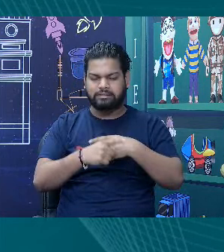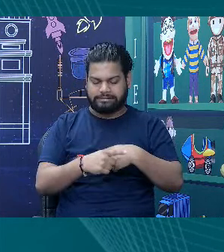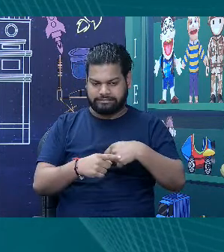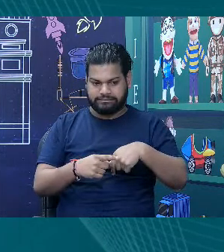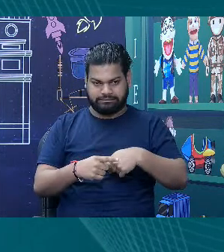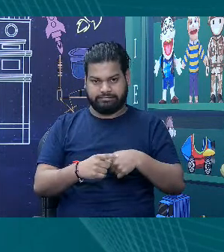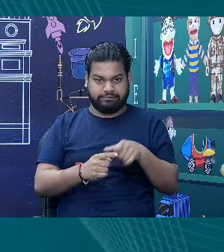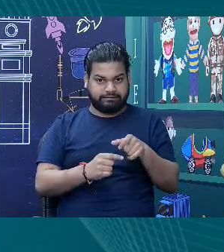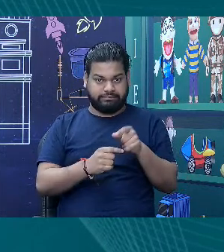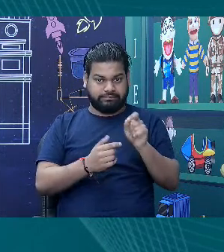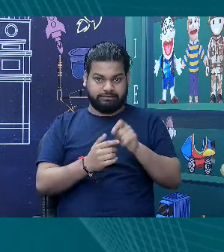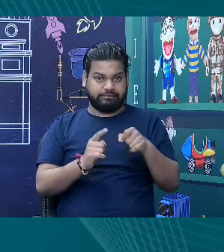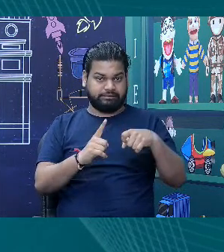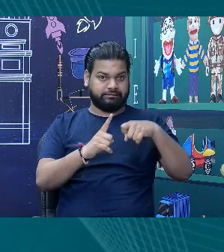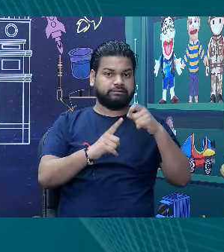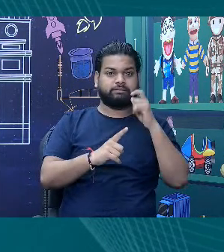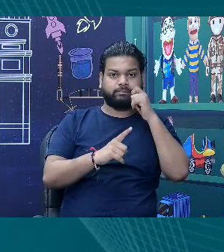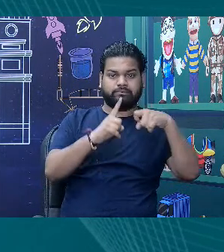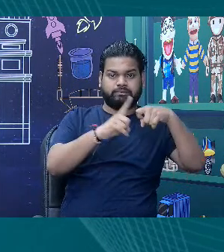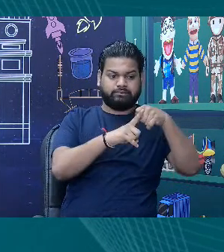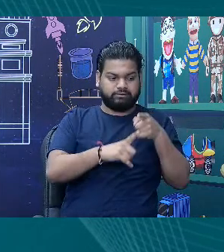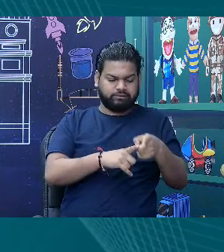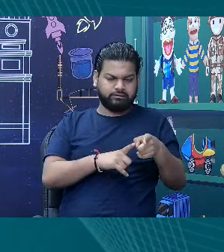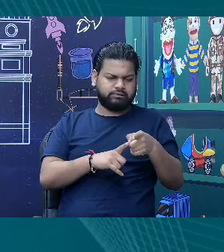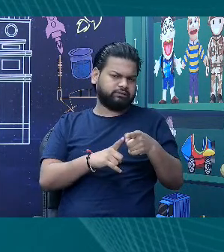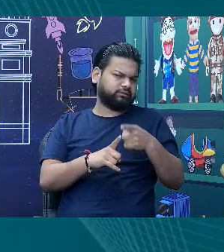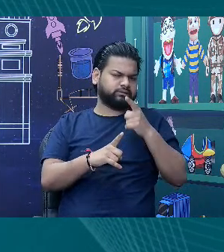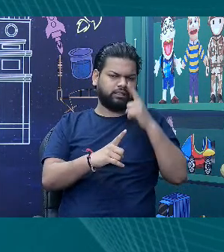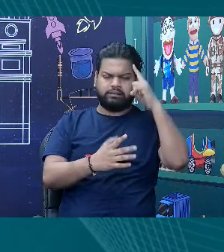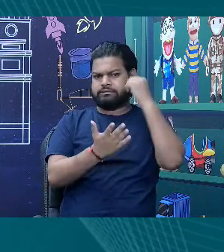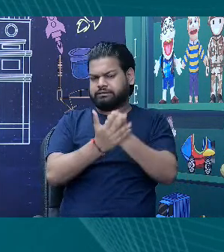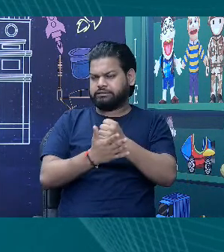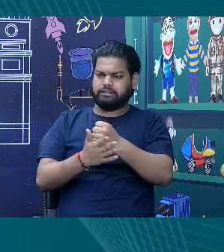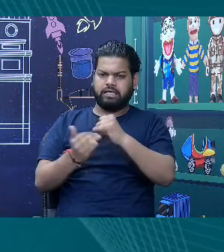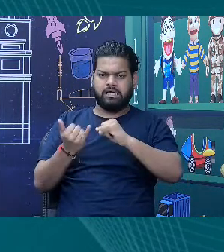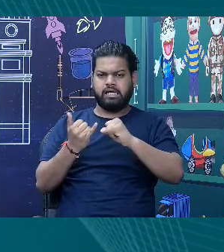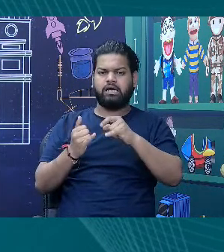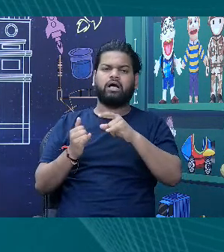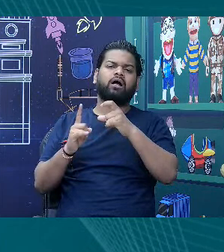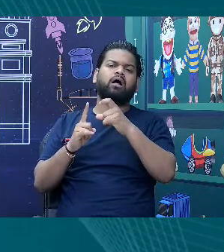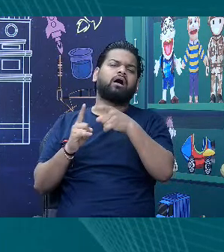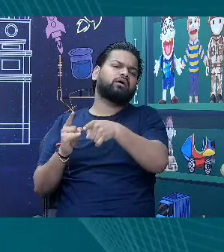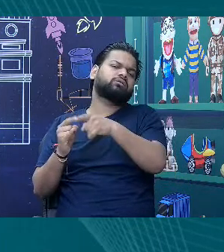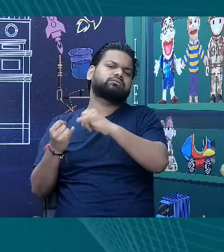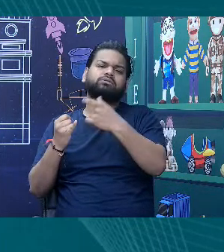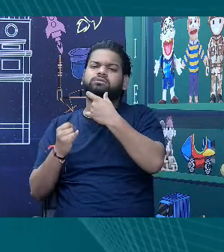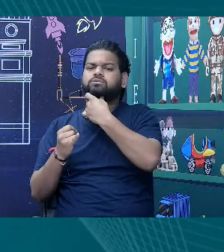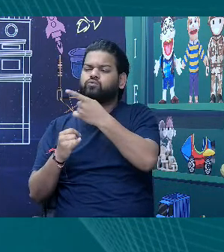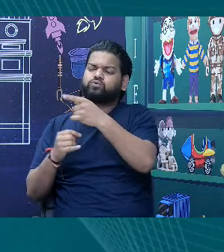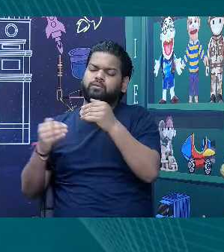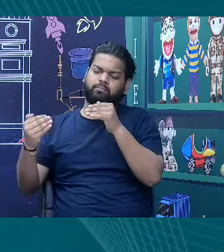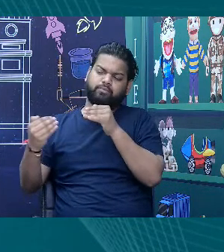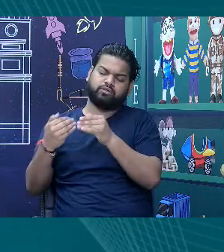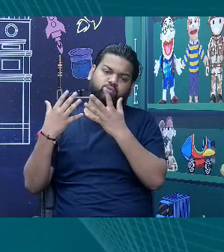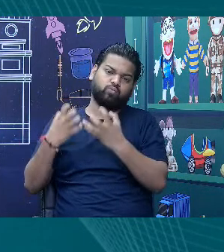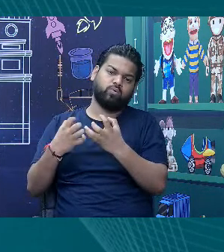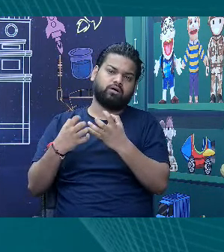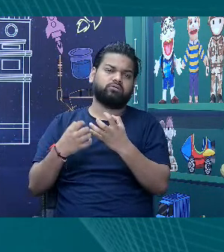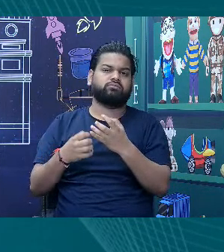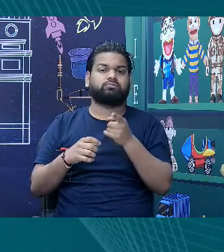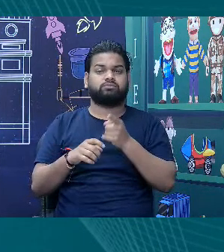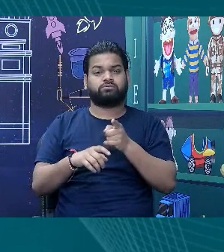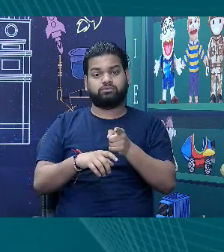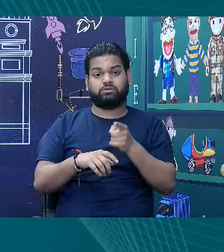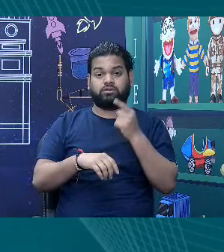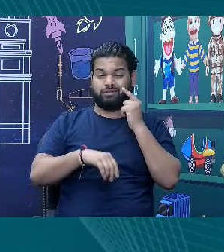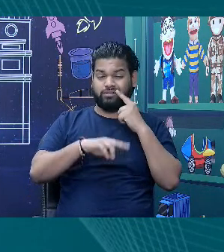he immediately, you know, called his house and requested an appointment, even if for 10 minutes, you know, he said, अगर